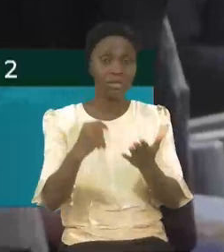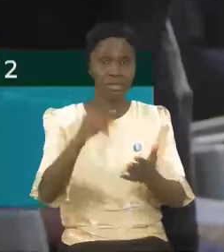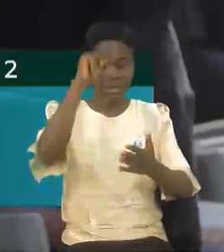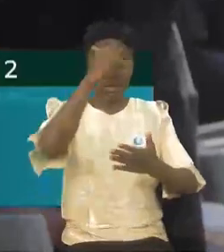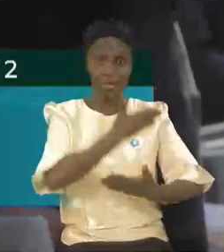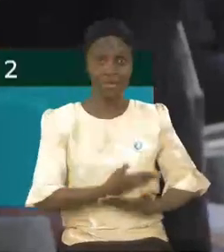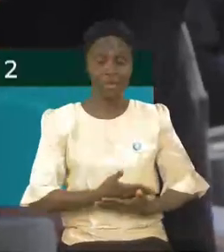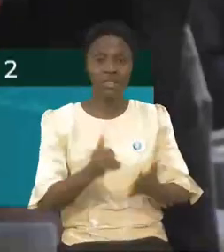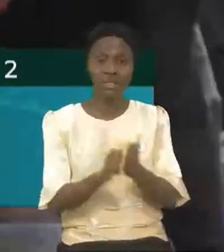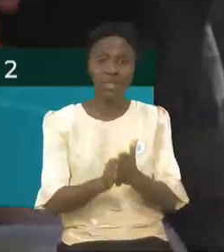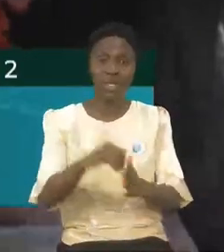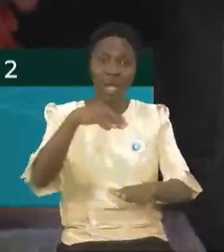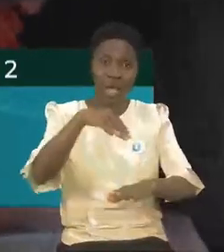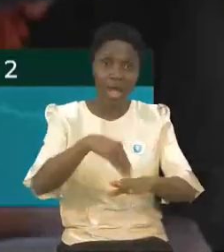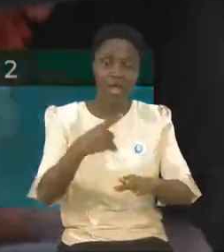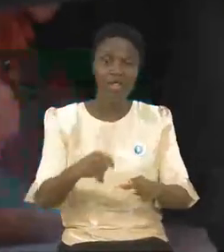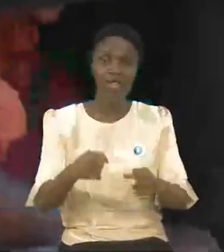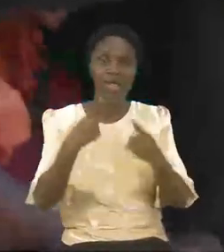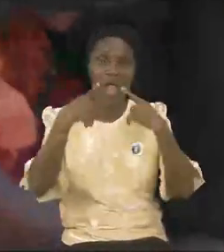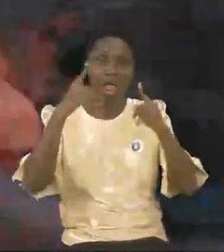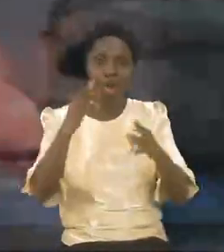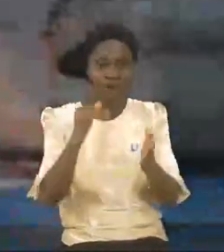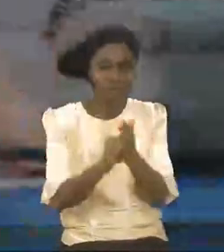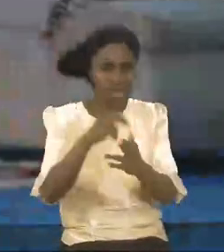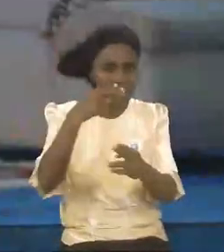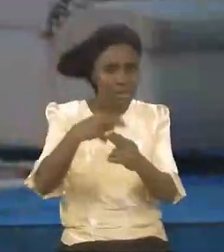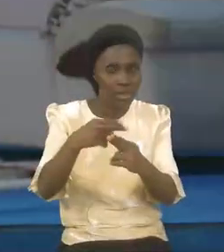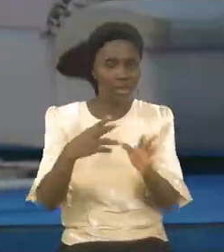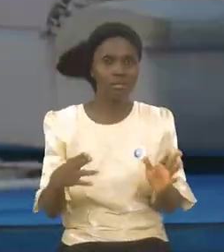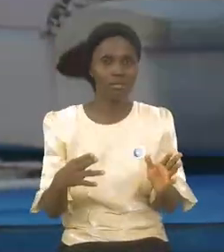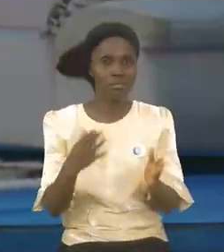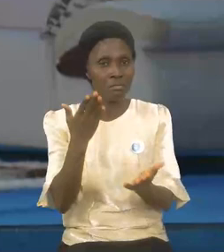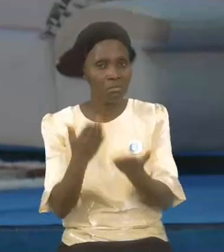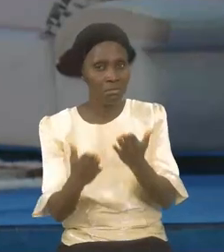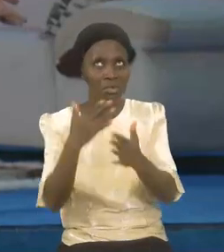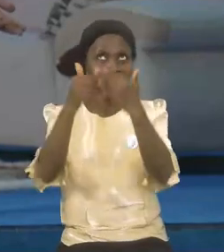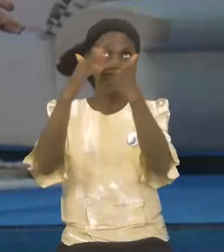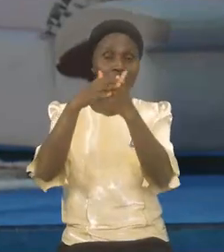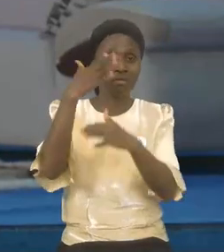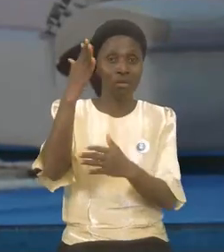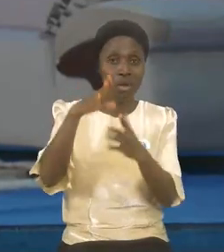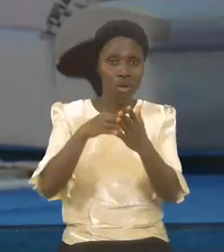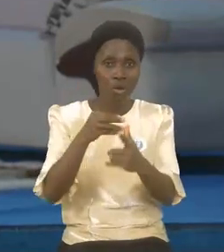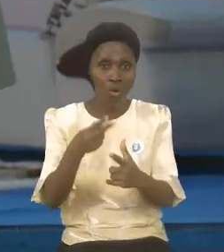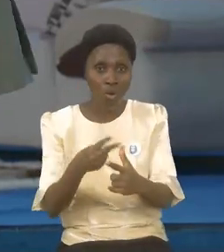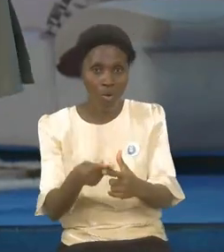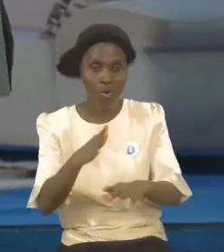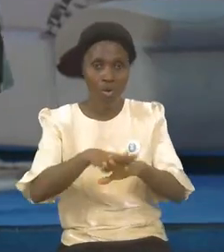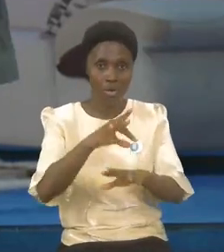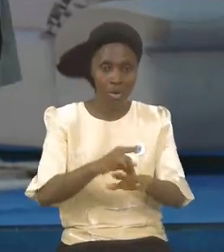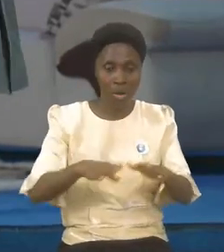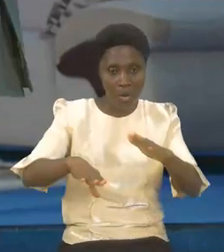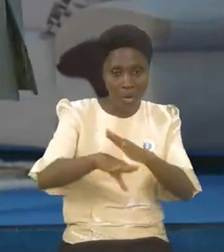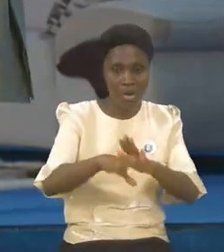souverainement élevé le Fils afin qu'au nom de Jésus, que ce soit au ciel ou sur la terre ou sous